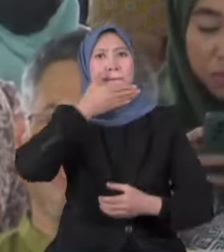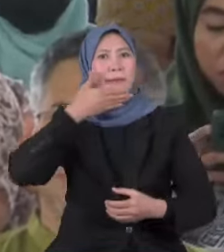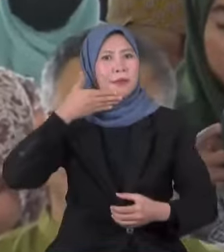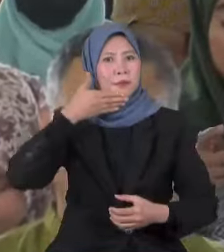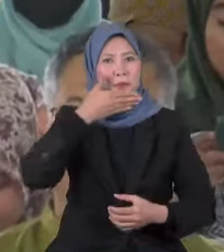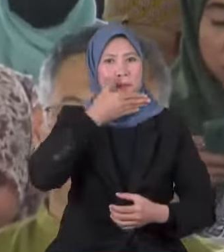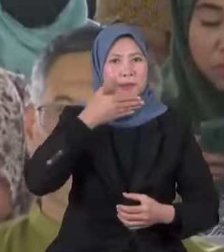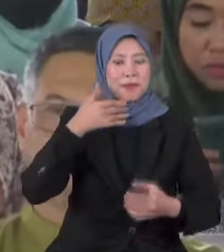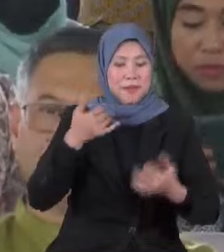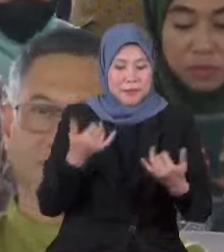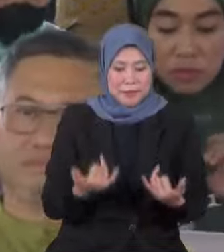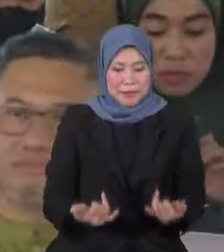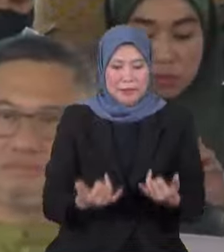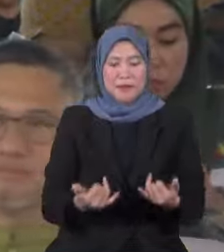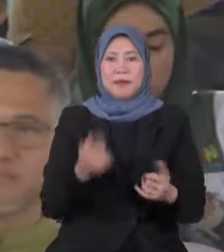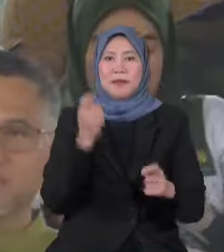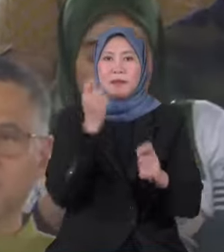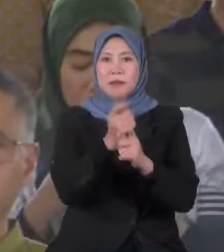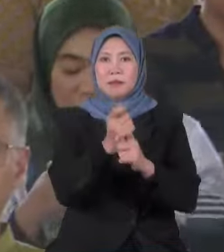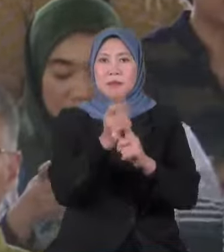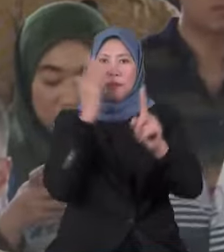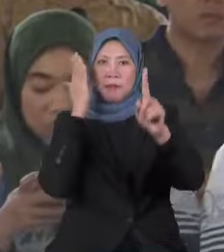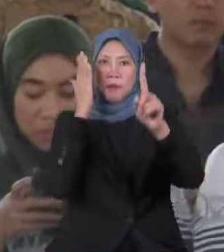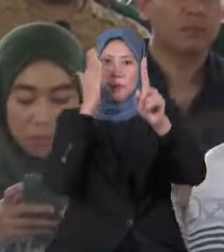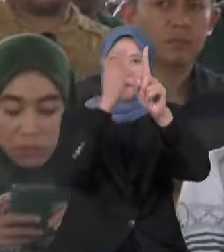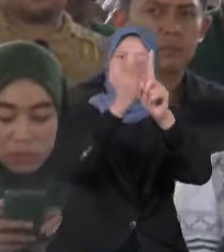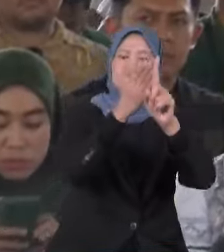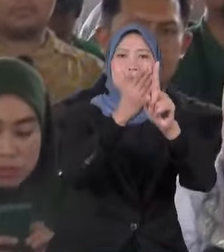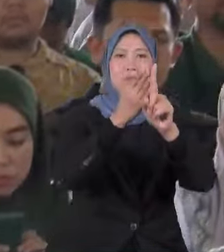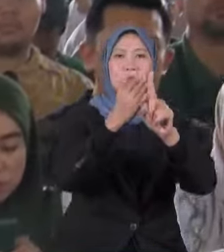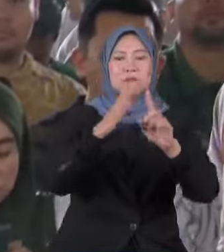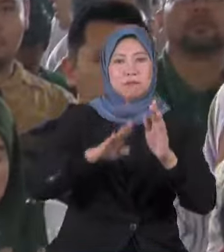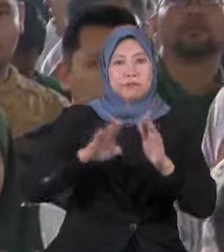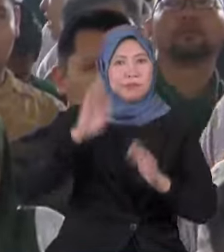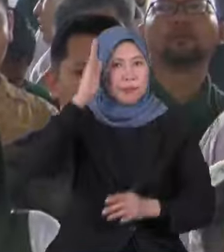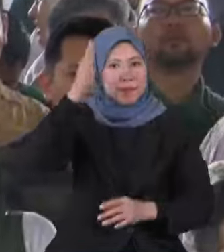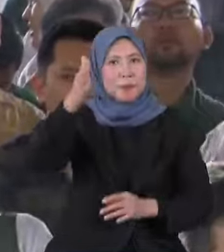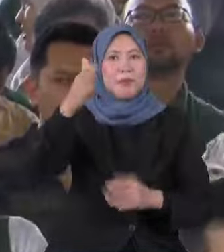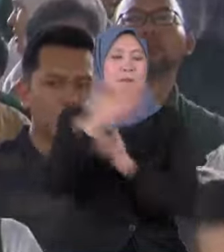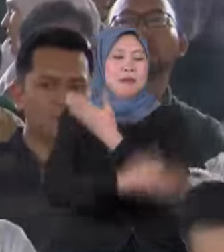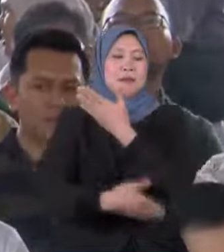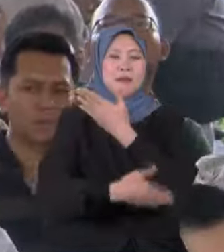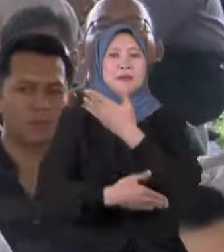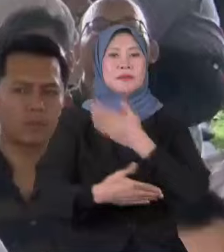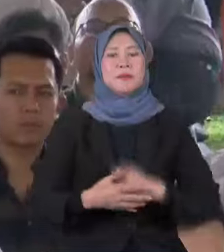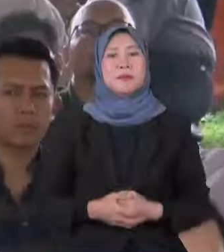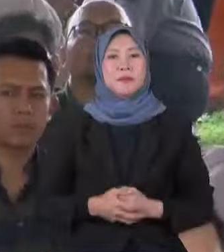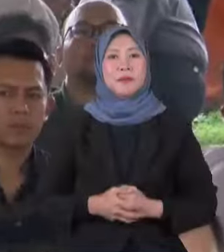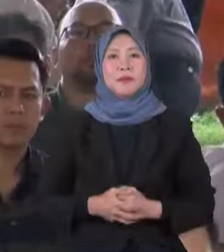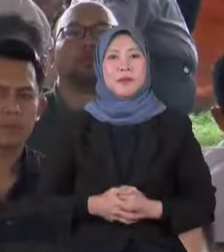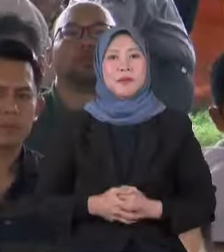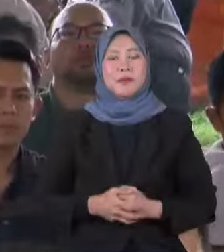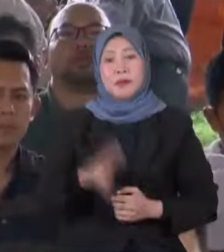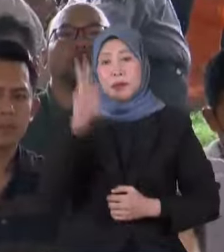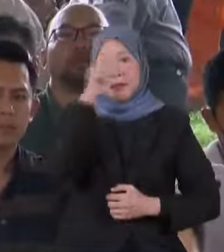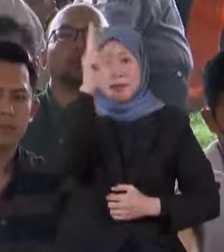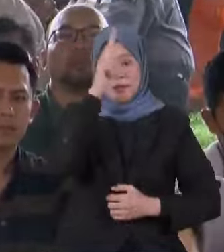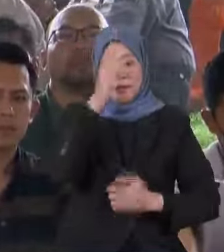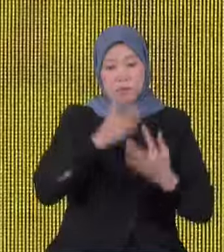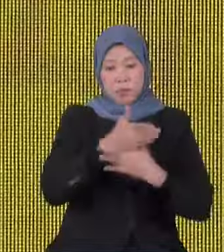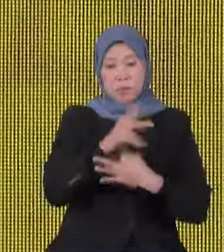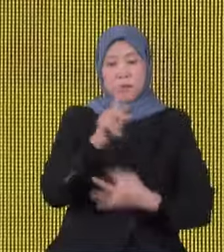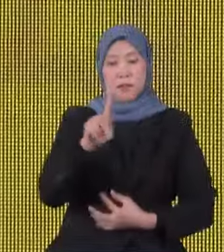akan menentukan arah dan masa depan negara. Sebab itu, kerajaan melalui Kementerian